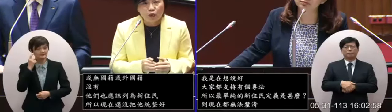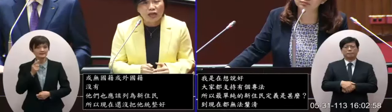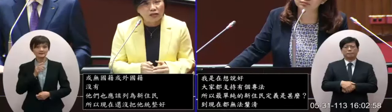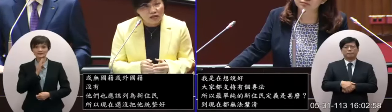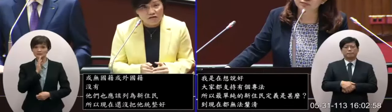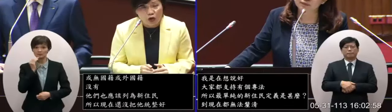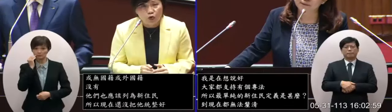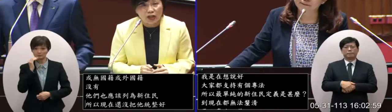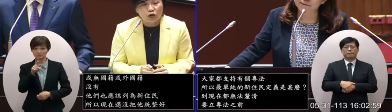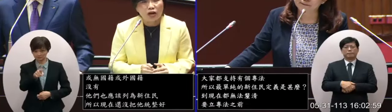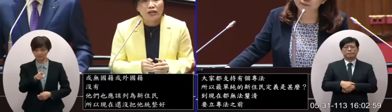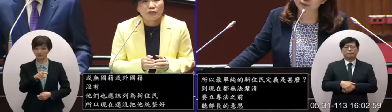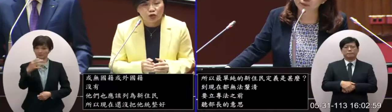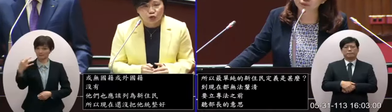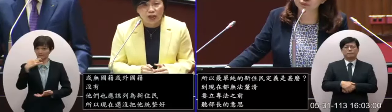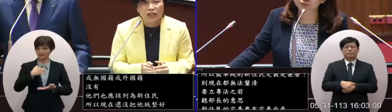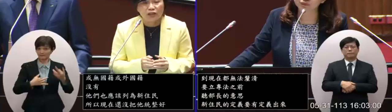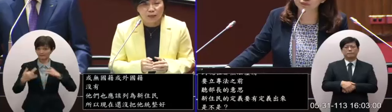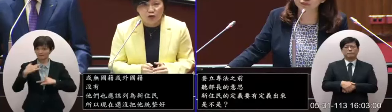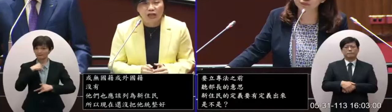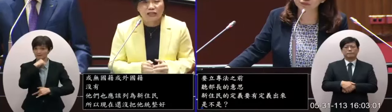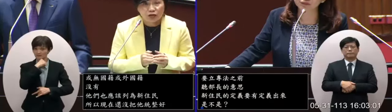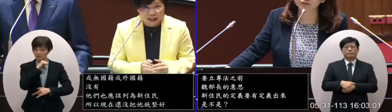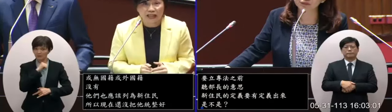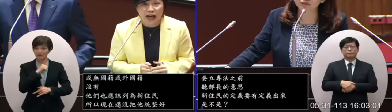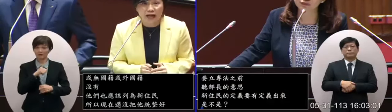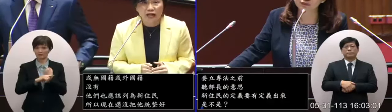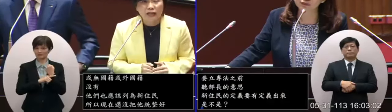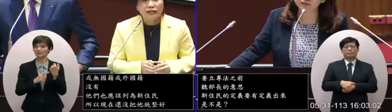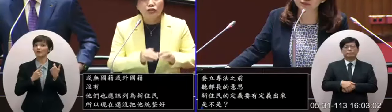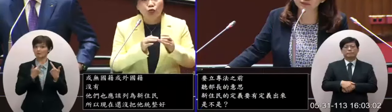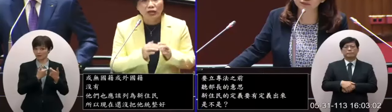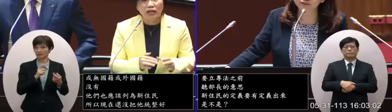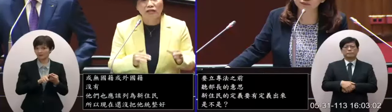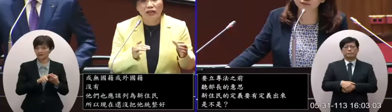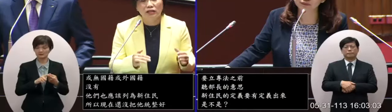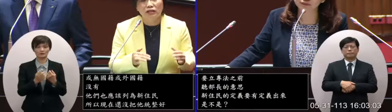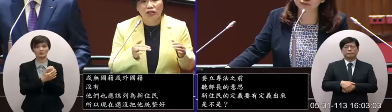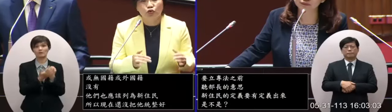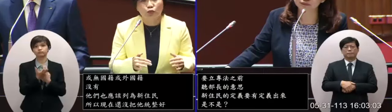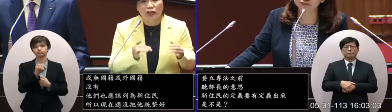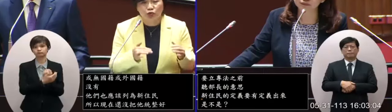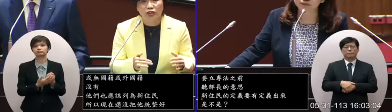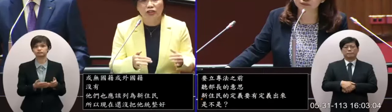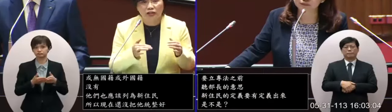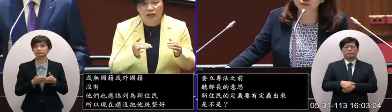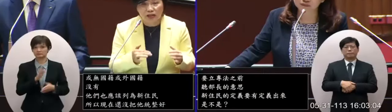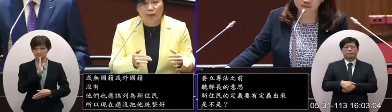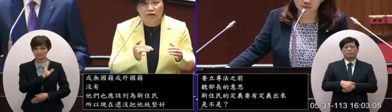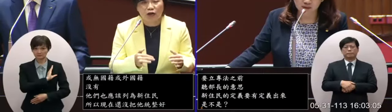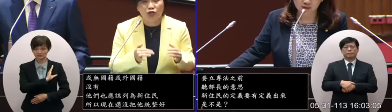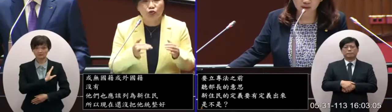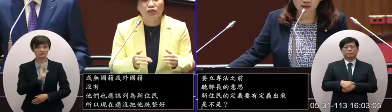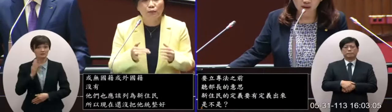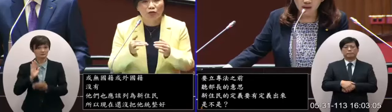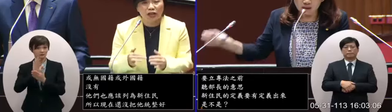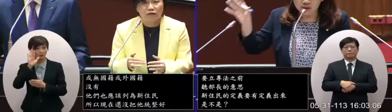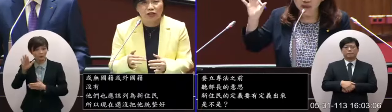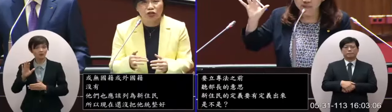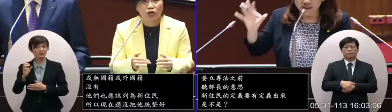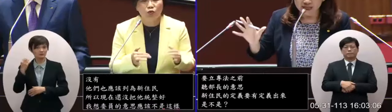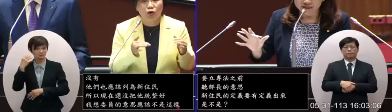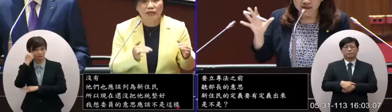到台湾来是合法过来的话，他们的权益的保障要先来。但是未来要订定新住民的权益基本法或者权益